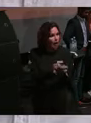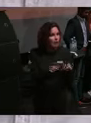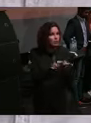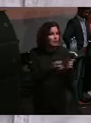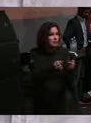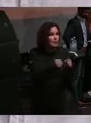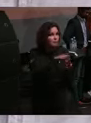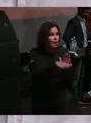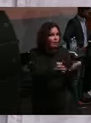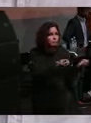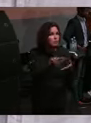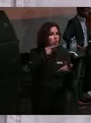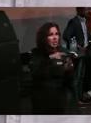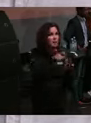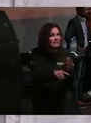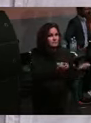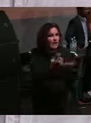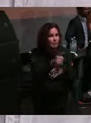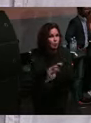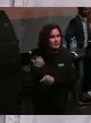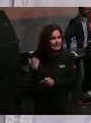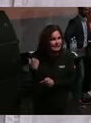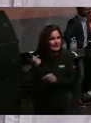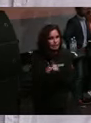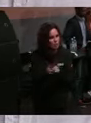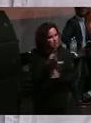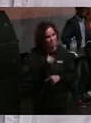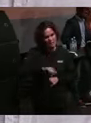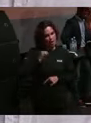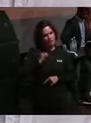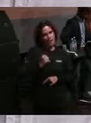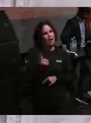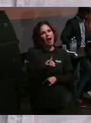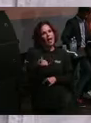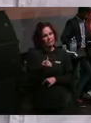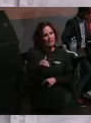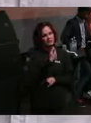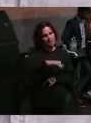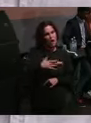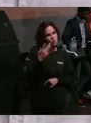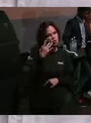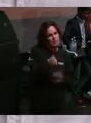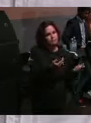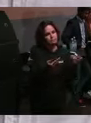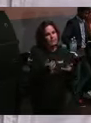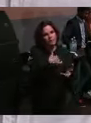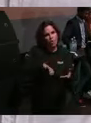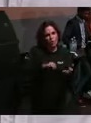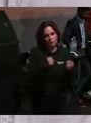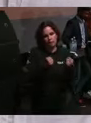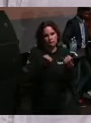akkurat en uke siden. Vi trengte ikke å ta hele ansvaret for hans, så vi fikk tid til å legge fram kraftplanen vår.